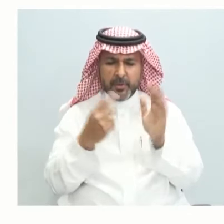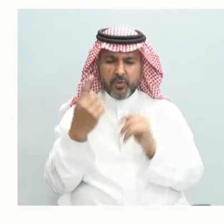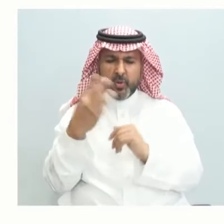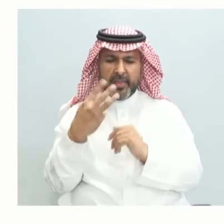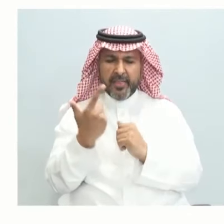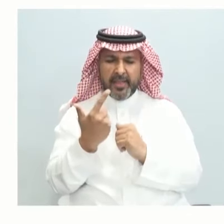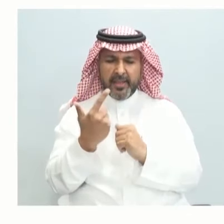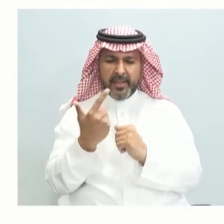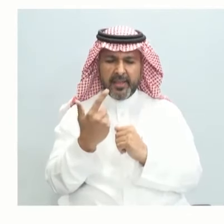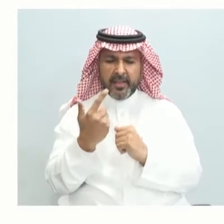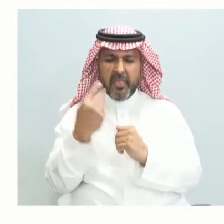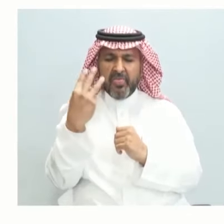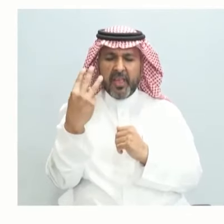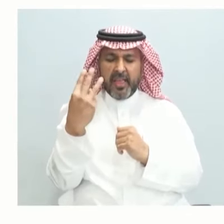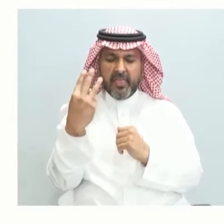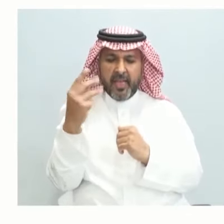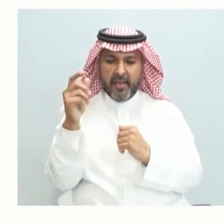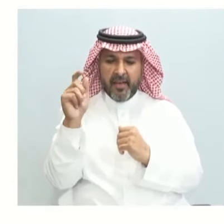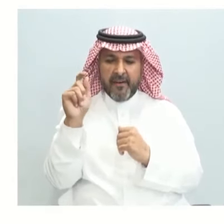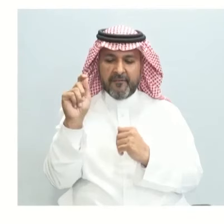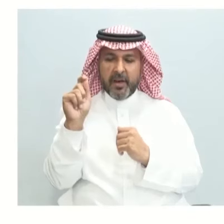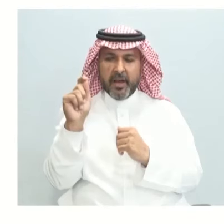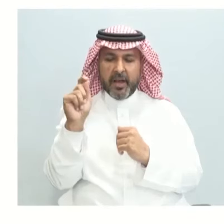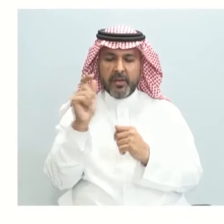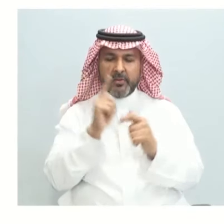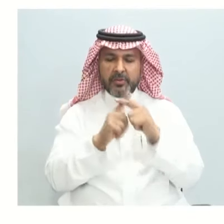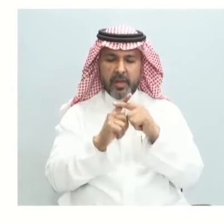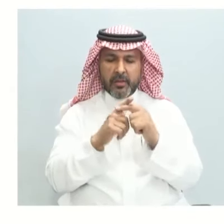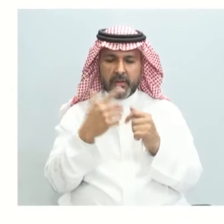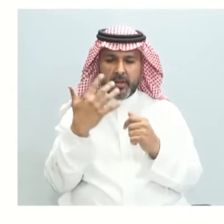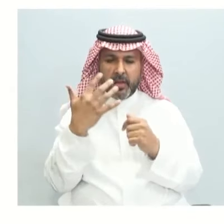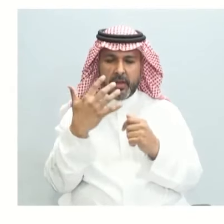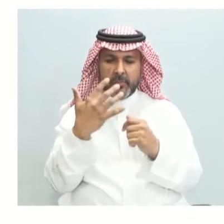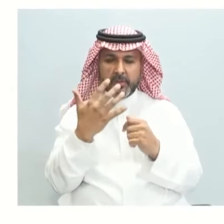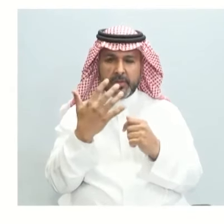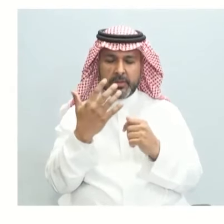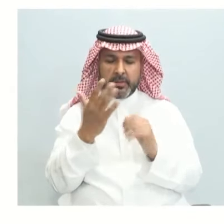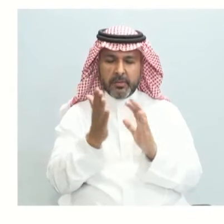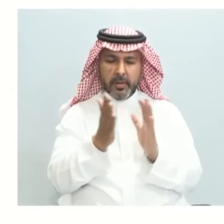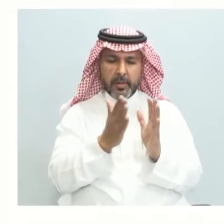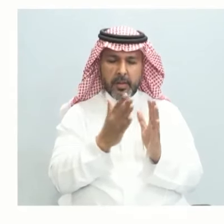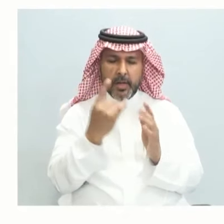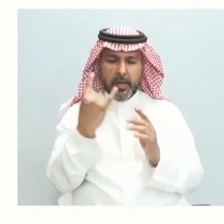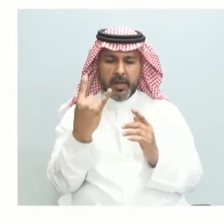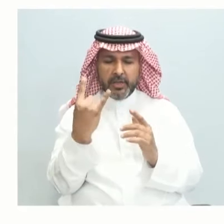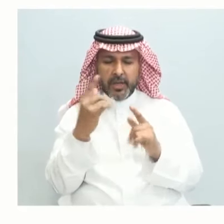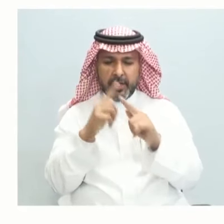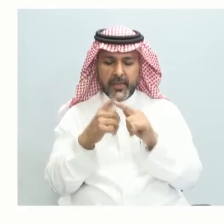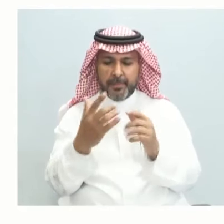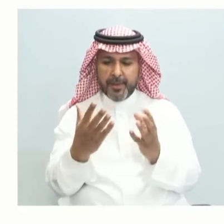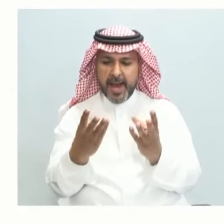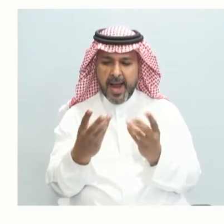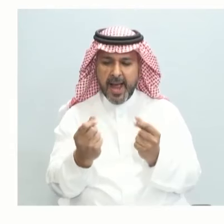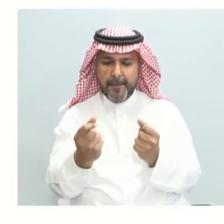الان ايجاد البواقي ما سيتبقى لديه بعد ايجاد او بعد خروج القاسم المشترك الاكبر اذا